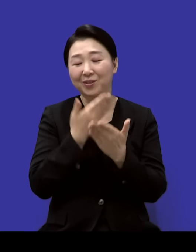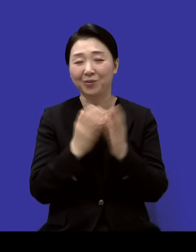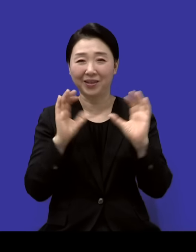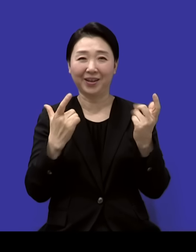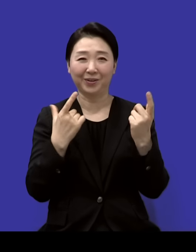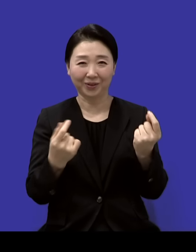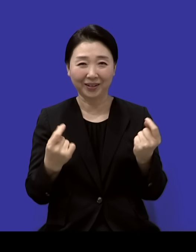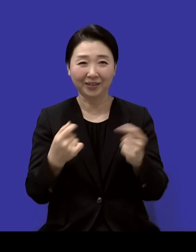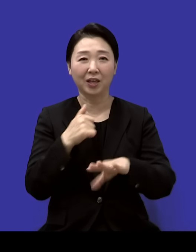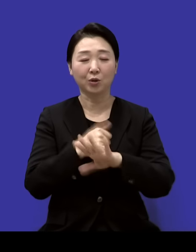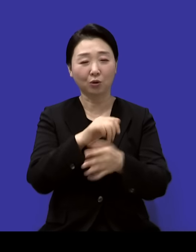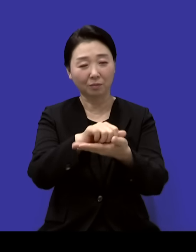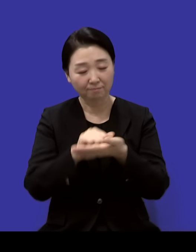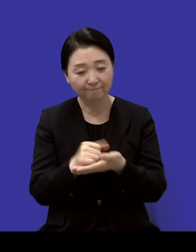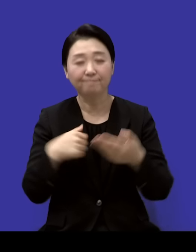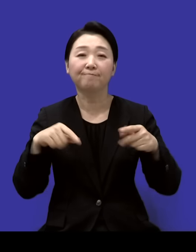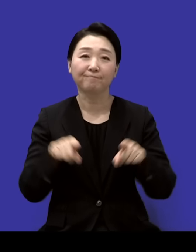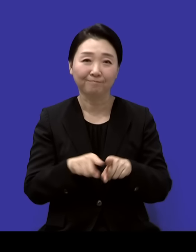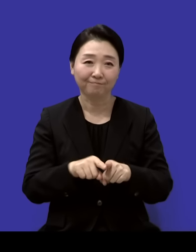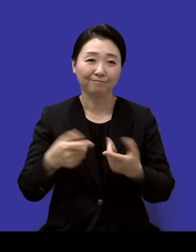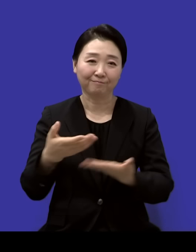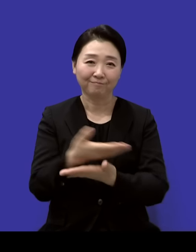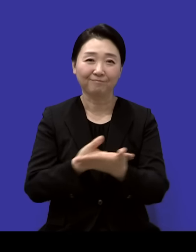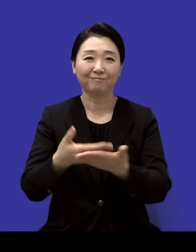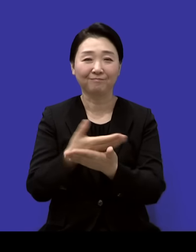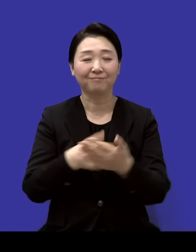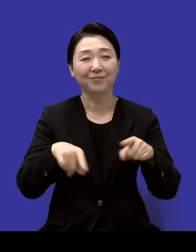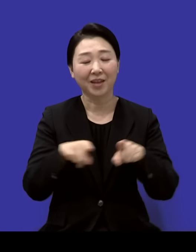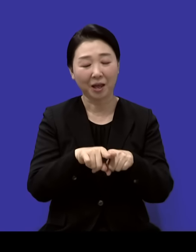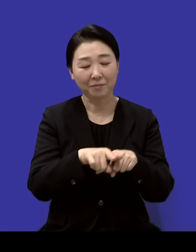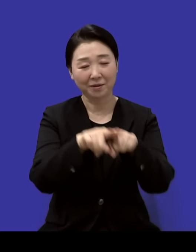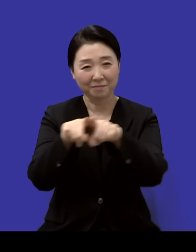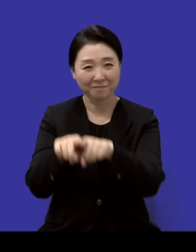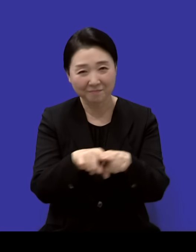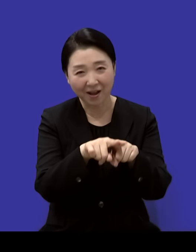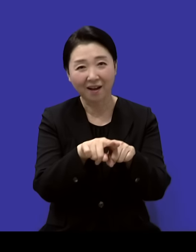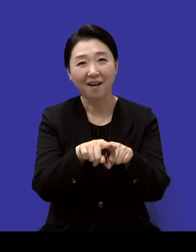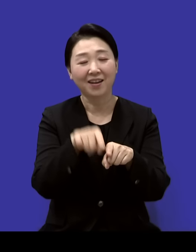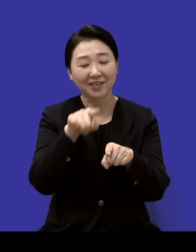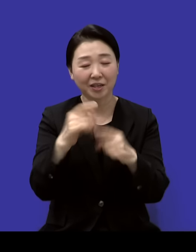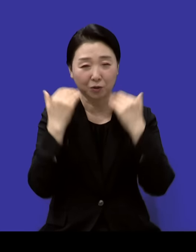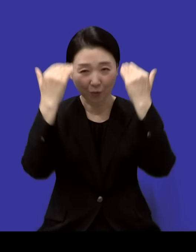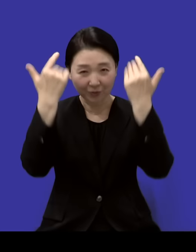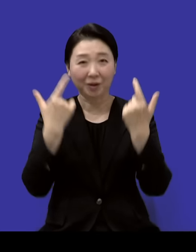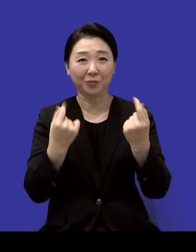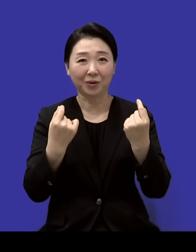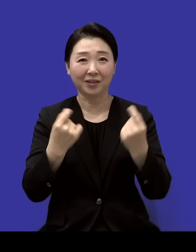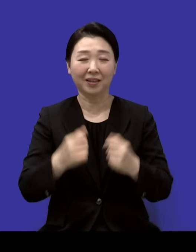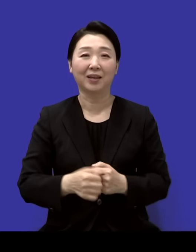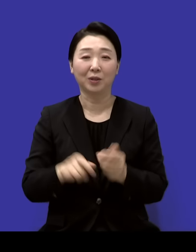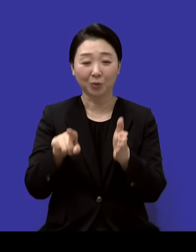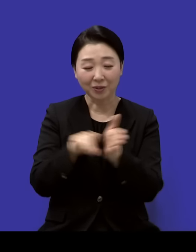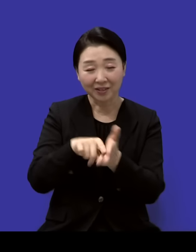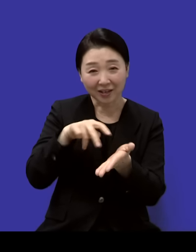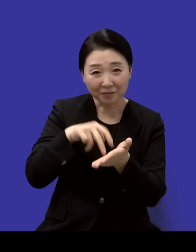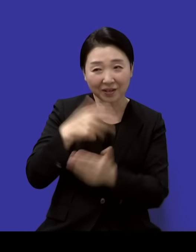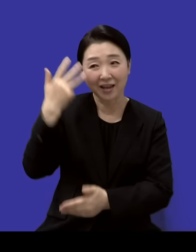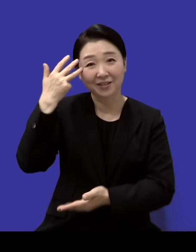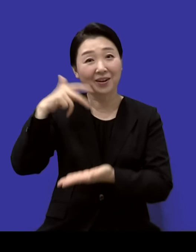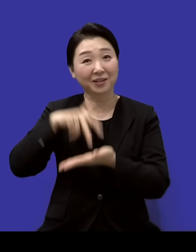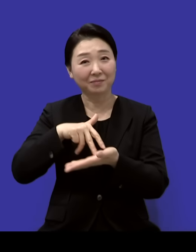아이다. 받아들이고 네. 함께 어우러져서 통합해 가는 것이 성숙함이다. 이런 이야기들을 예. 약간 신학적이고도 철학적으로